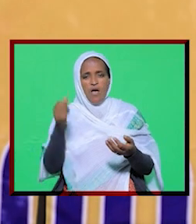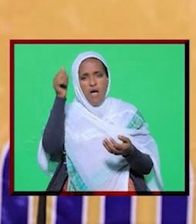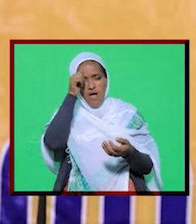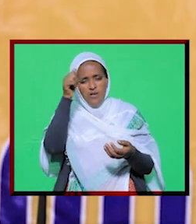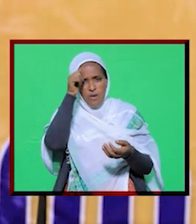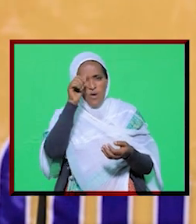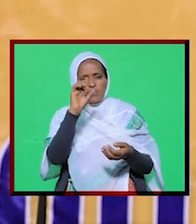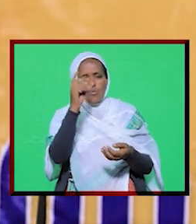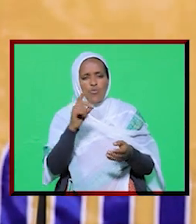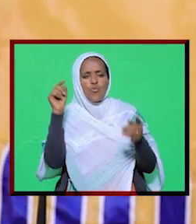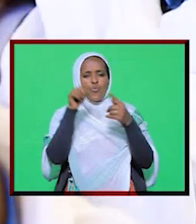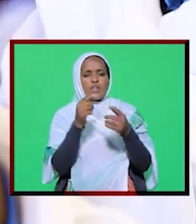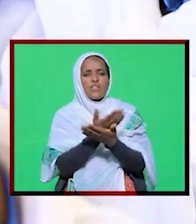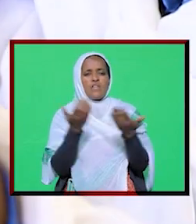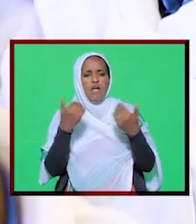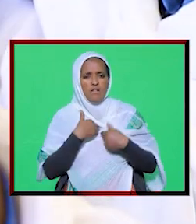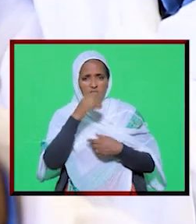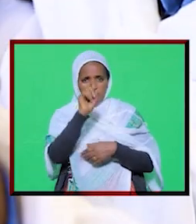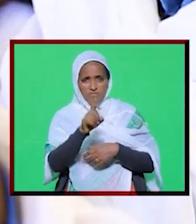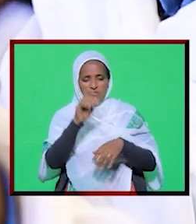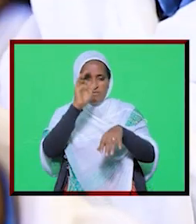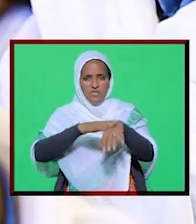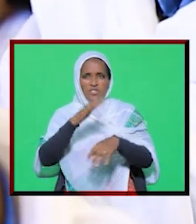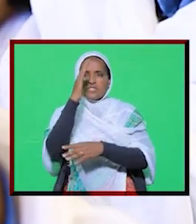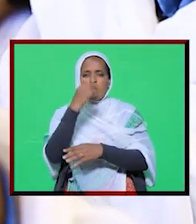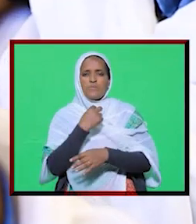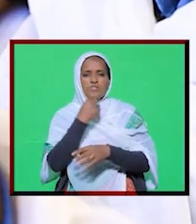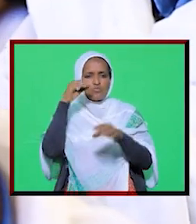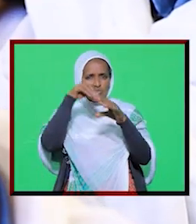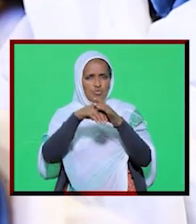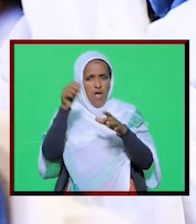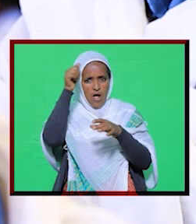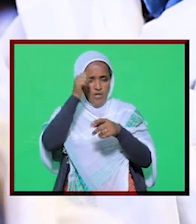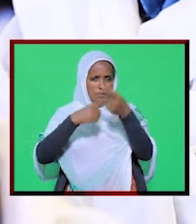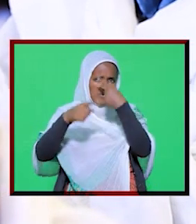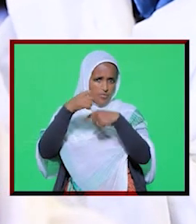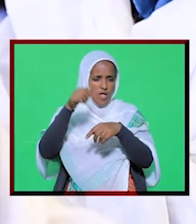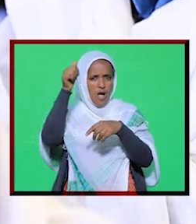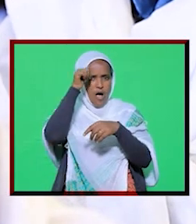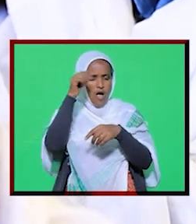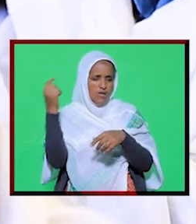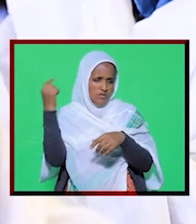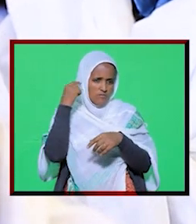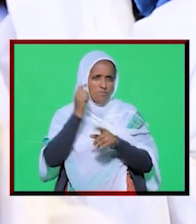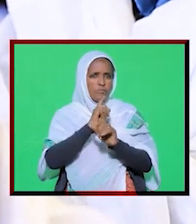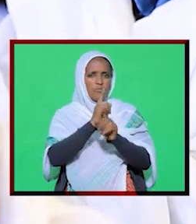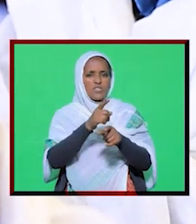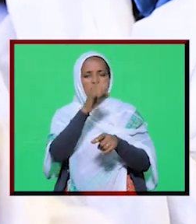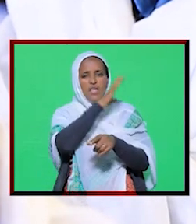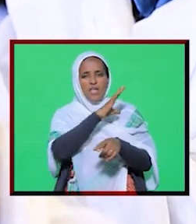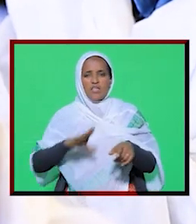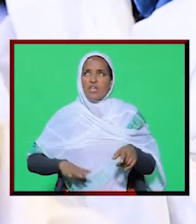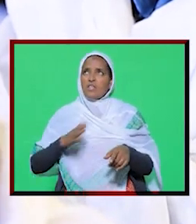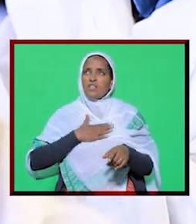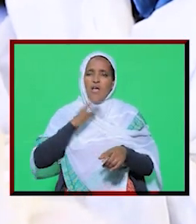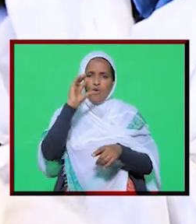አዳም አዳም ሆይ ወዴት ነህ ብሎ ሲጠራው እግዚአብሔር ድምፁ ወደ አዳም ሲመጣ አዳም እንዲህ ሲል መለሰ፣ ጌታዬ